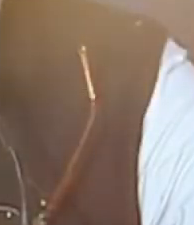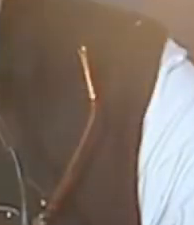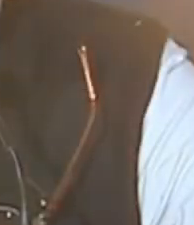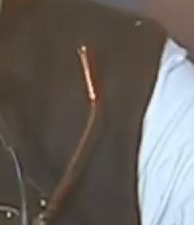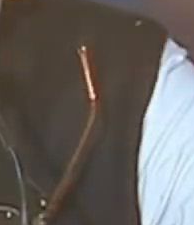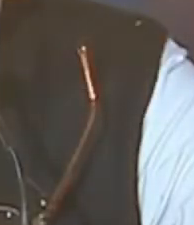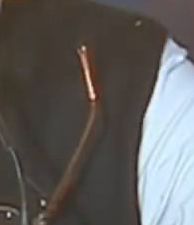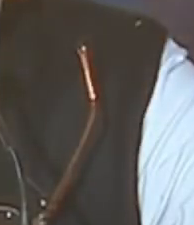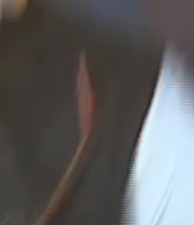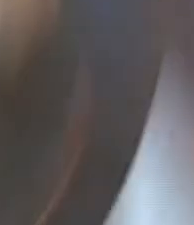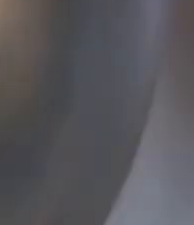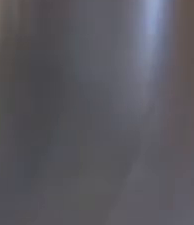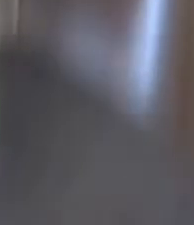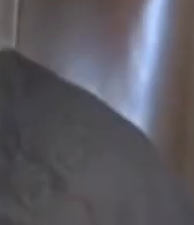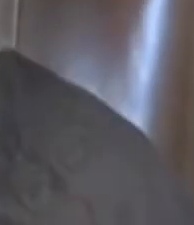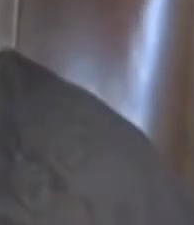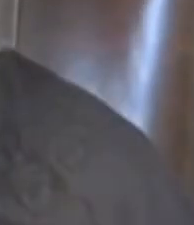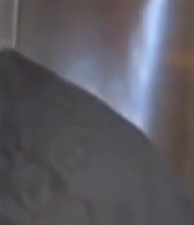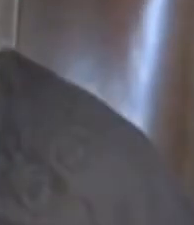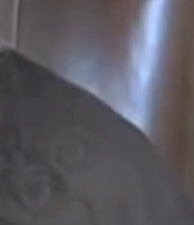لمراسي النجاة، فهم